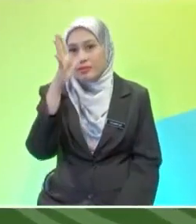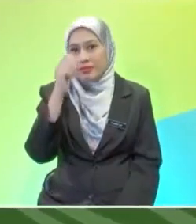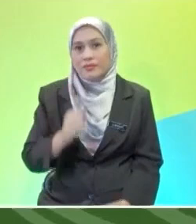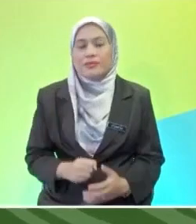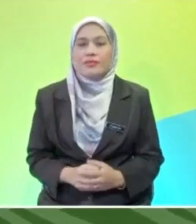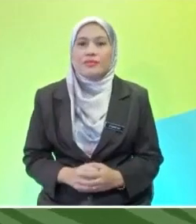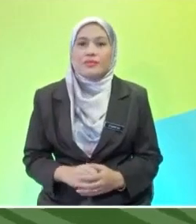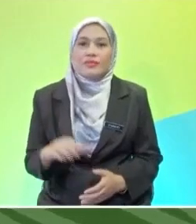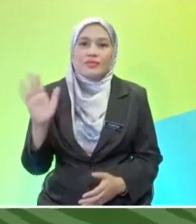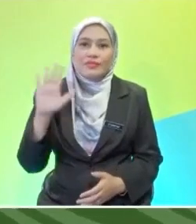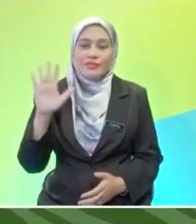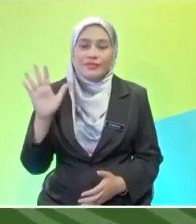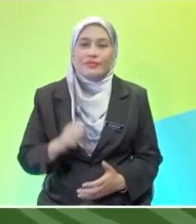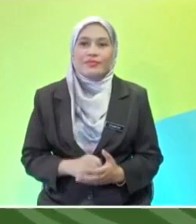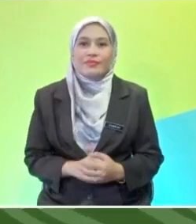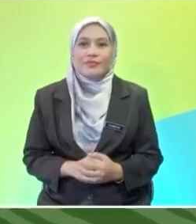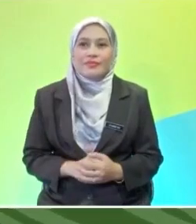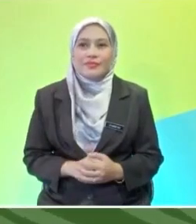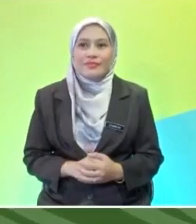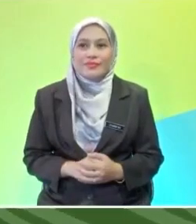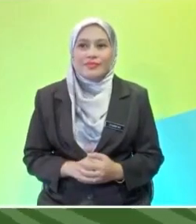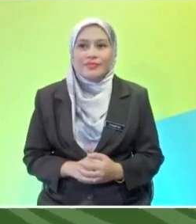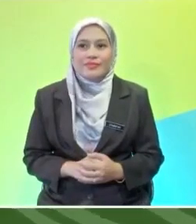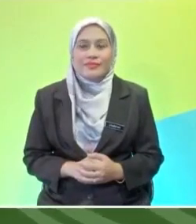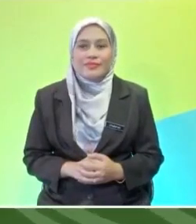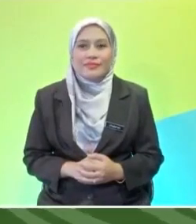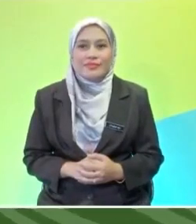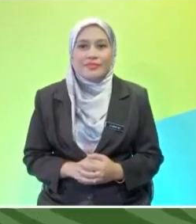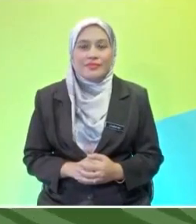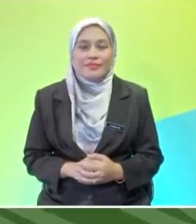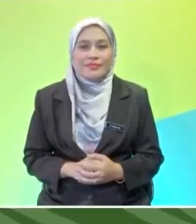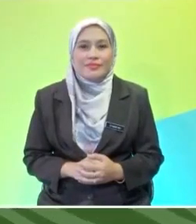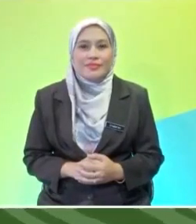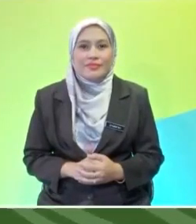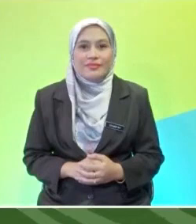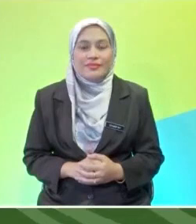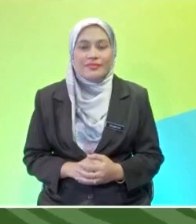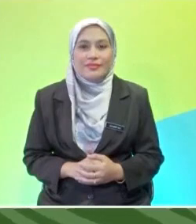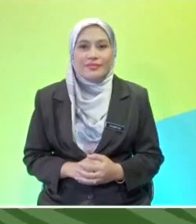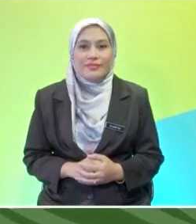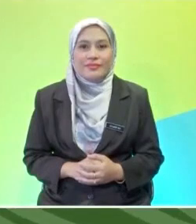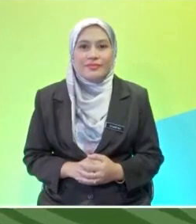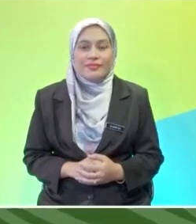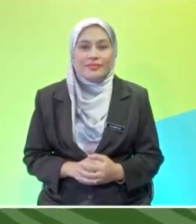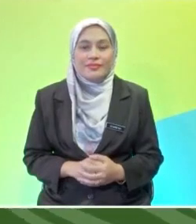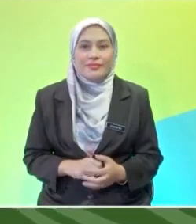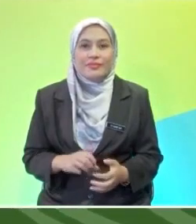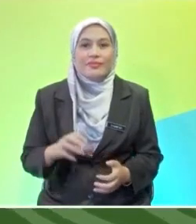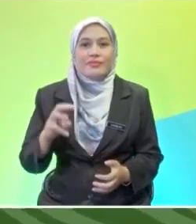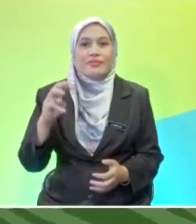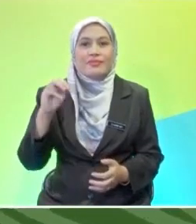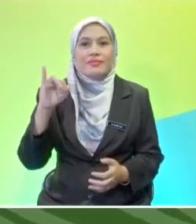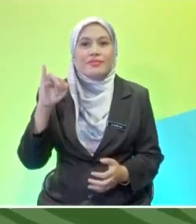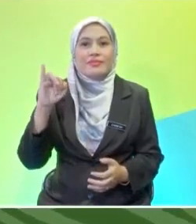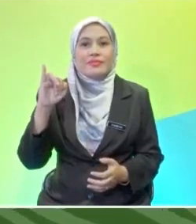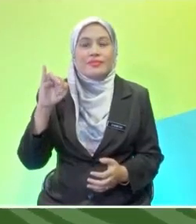Hai Mia. Hai Mia. Ah, cantiknya dia hari ini. Wah, berseri-seri. Okey, seterusnya adik Miftahul Amna